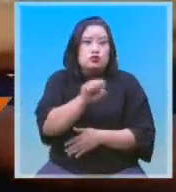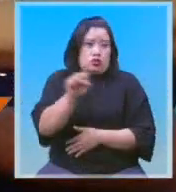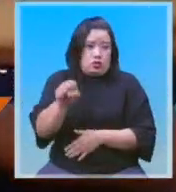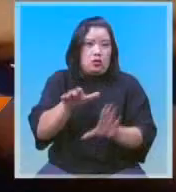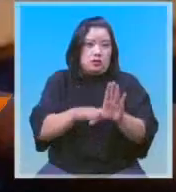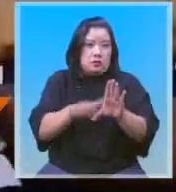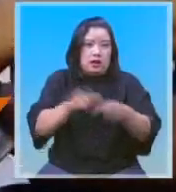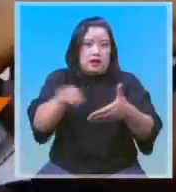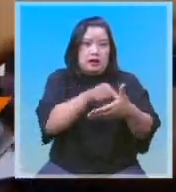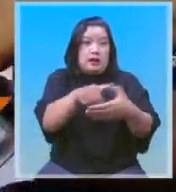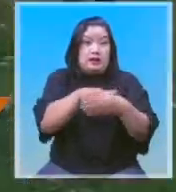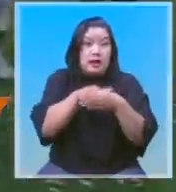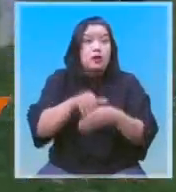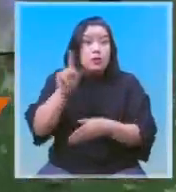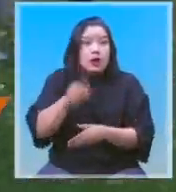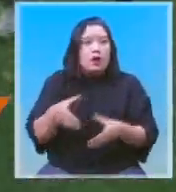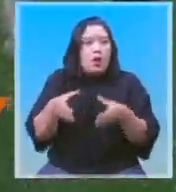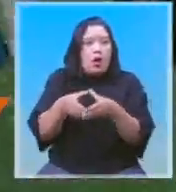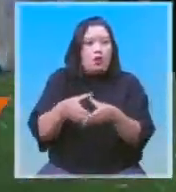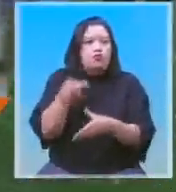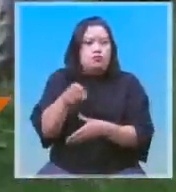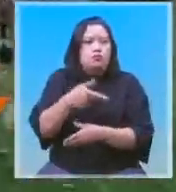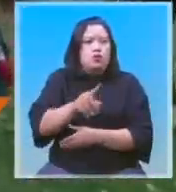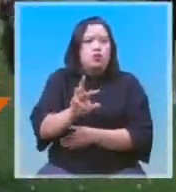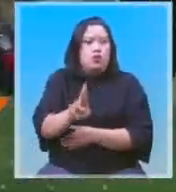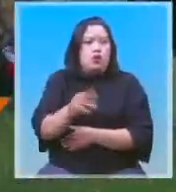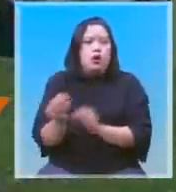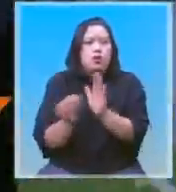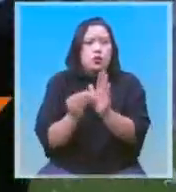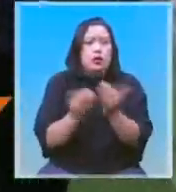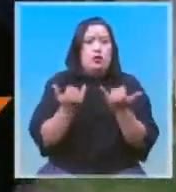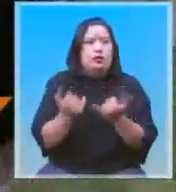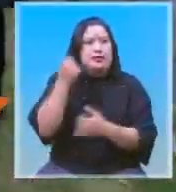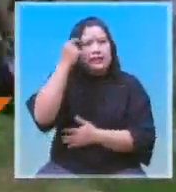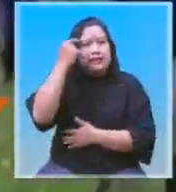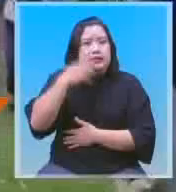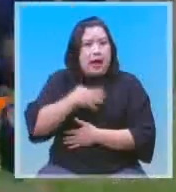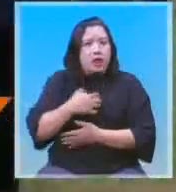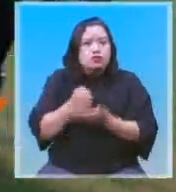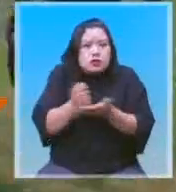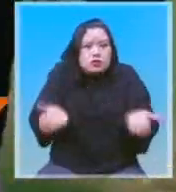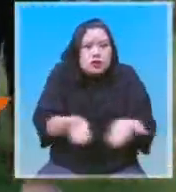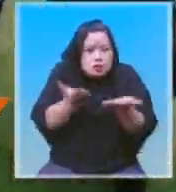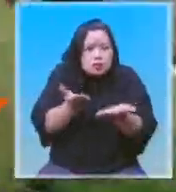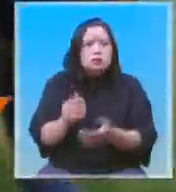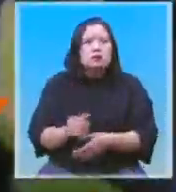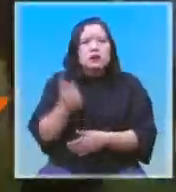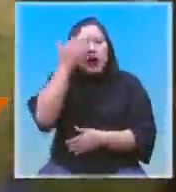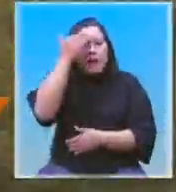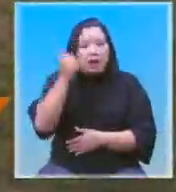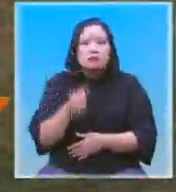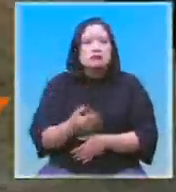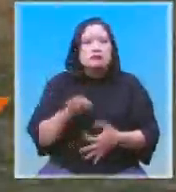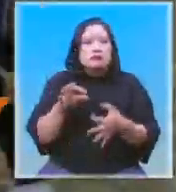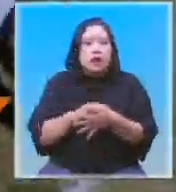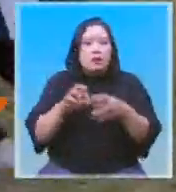ตั้งใจเต็มที่แล้วครับเข้ามาแก้ไขปัญหาให้กับกทม.พัฒนาคุณภาพชีวิตไม่ทำให้บ้านเมืองเกิดความขัดแย้งแน่นอนก็จะกู้รอยยิ้ม